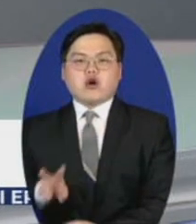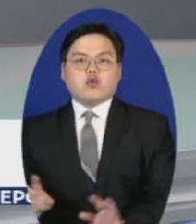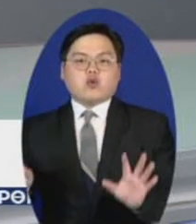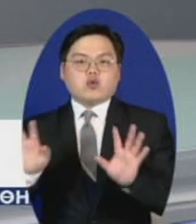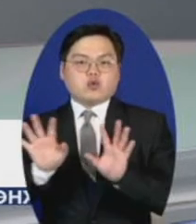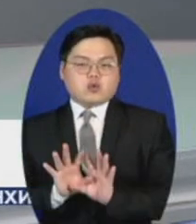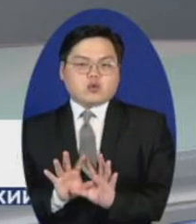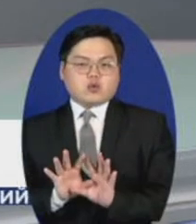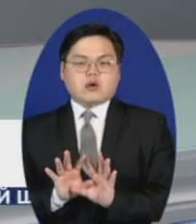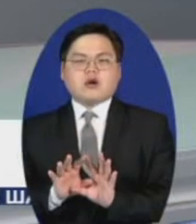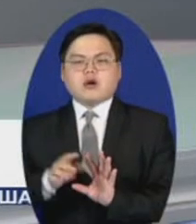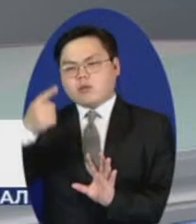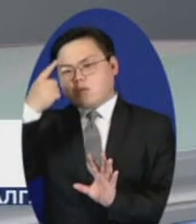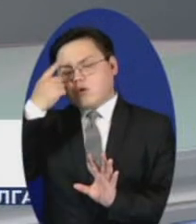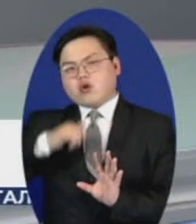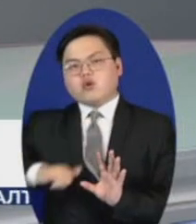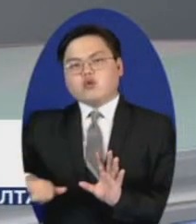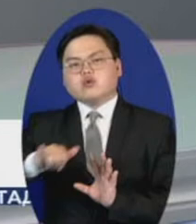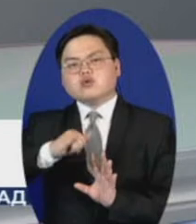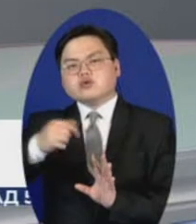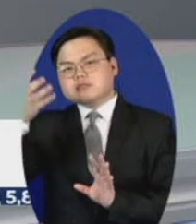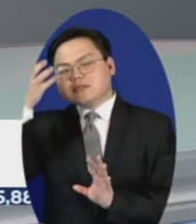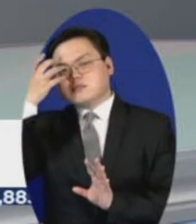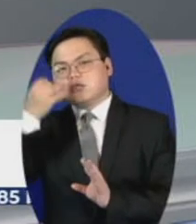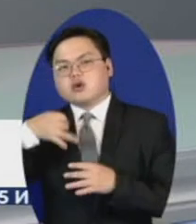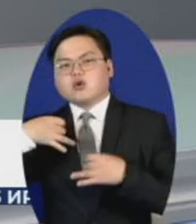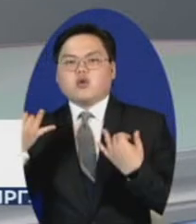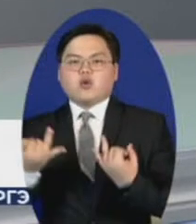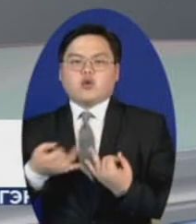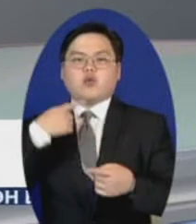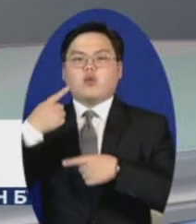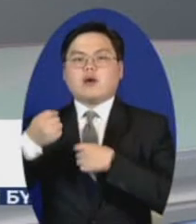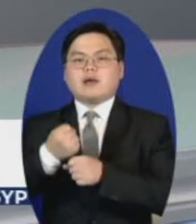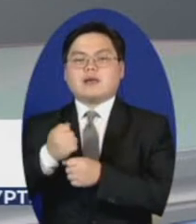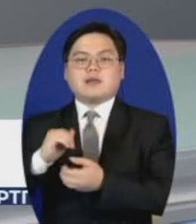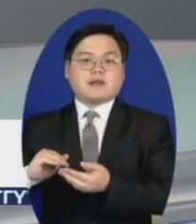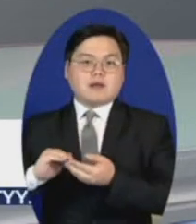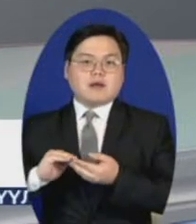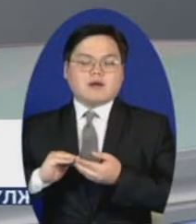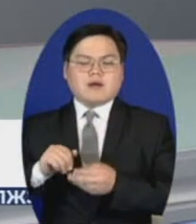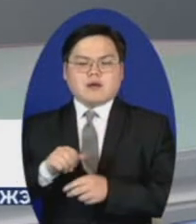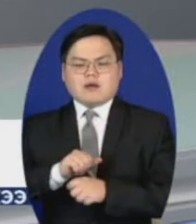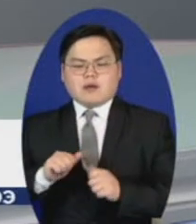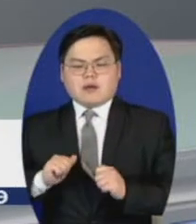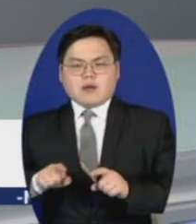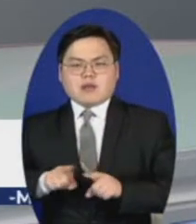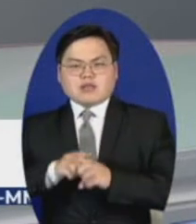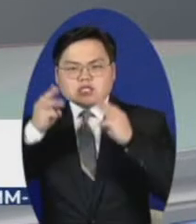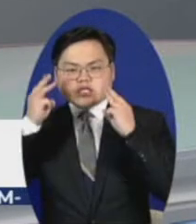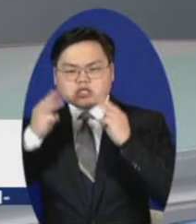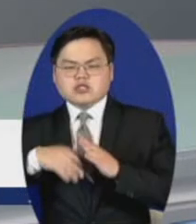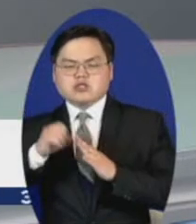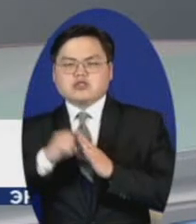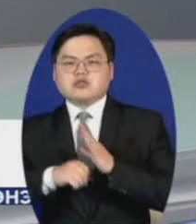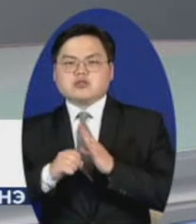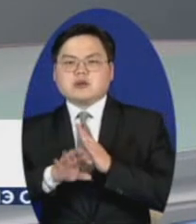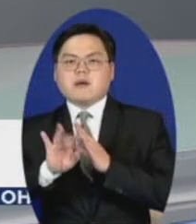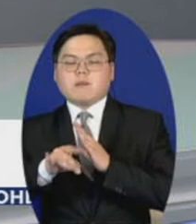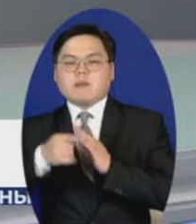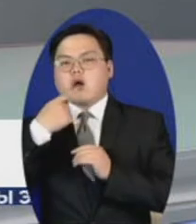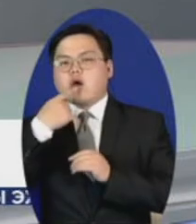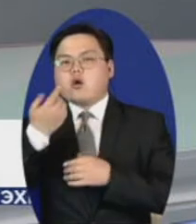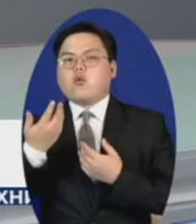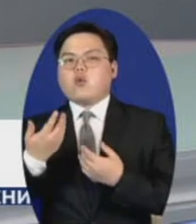гишүүд, төрийн бодлого, мөн засгийн газрын хэрэгжүүлж байгаа ажлуудыг танилцуулсан юм а. Иргэд гэсэн шийдвэрлэх шаардлагатай байгаа асуудлуудаа ярьсан байна. За